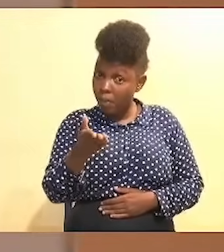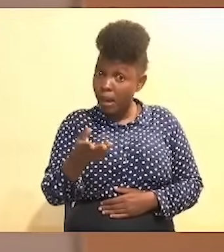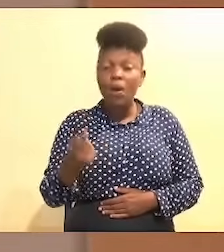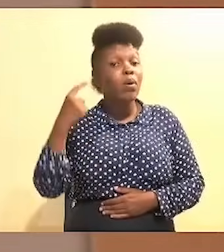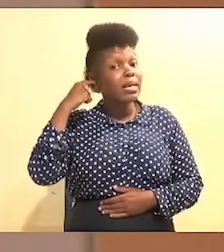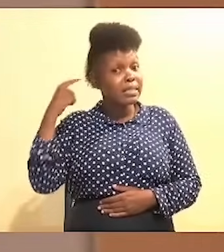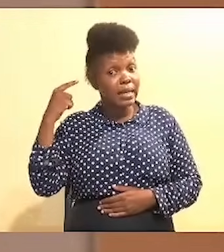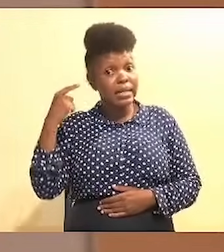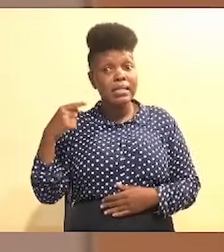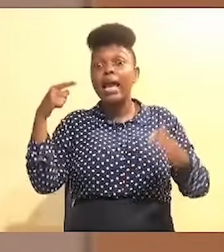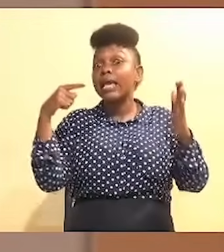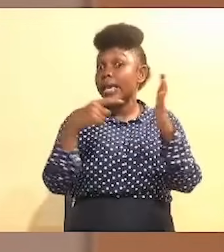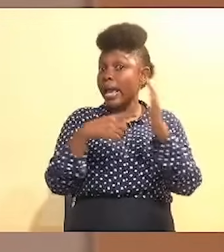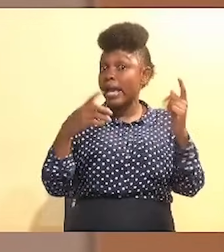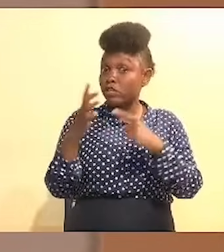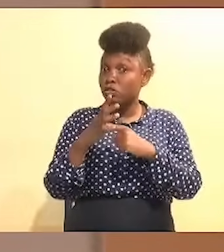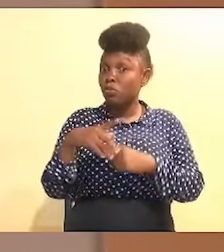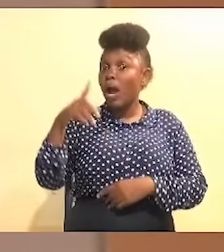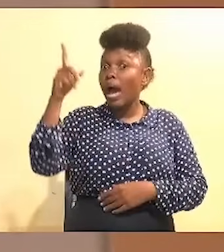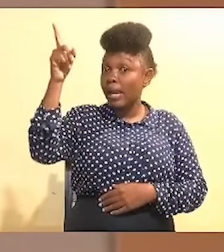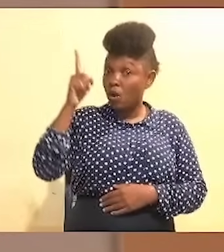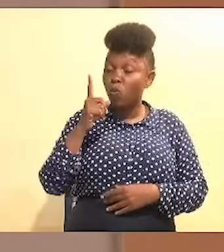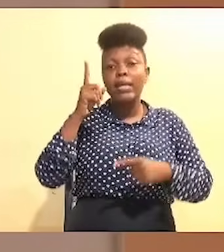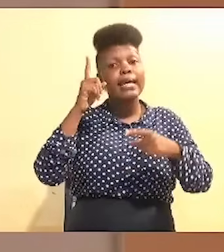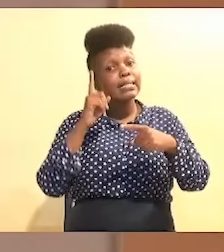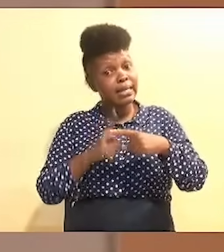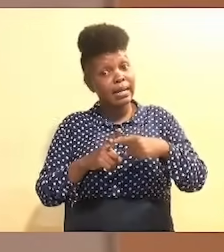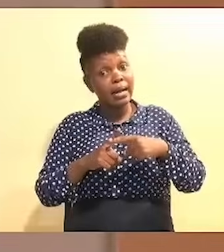unayesikiliza, Yesu anakuja tena.